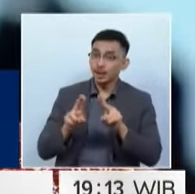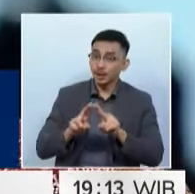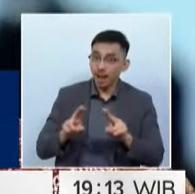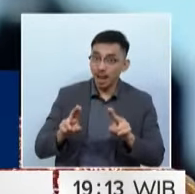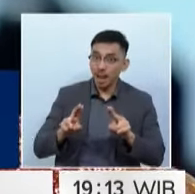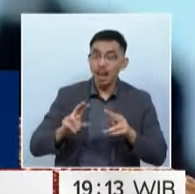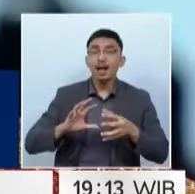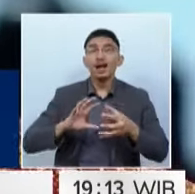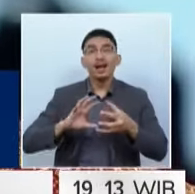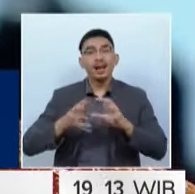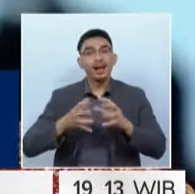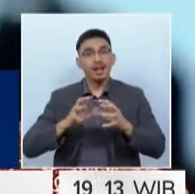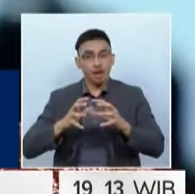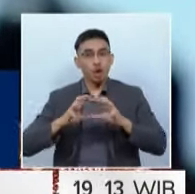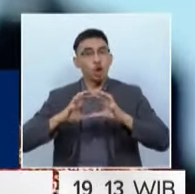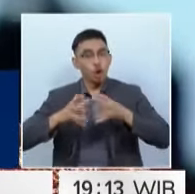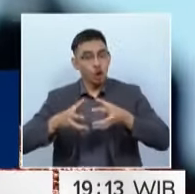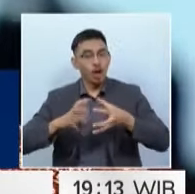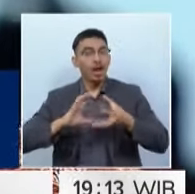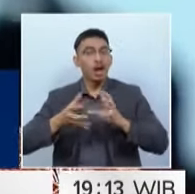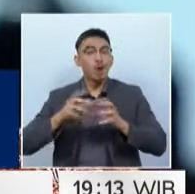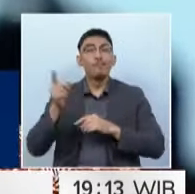globalisasi dan